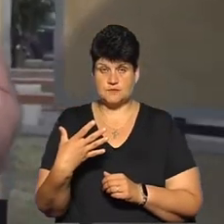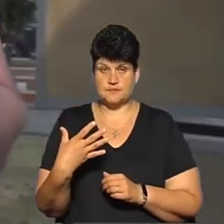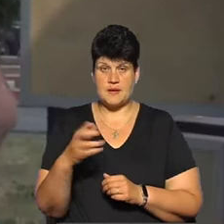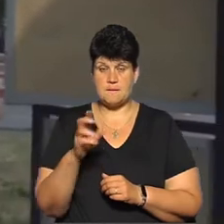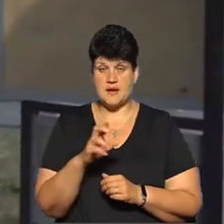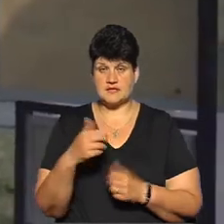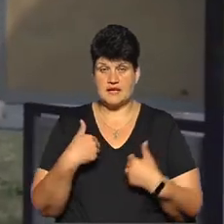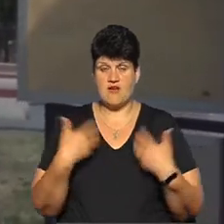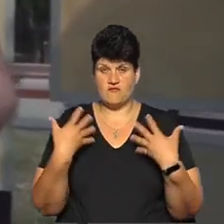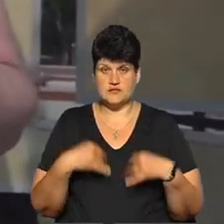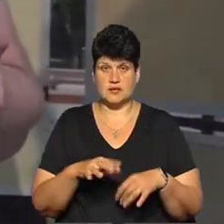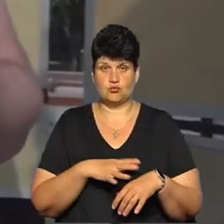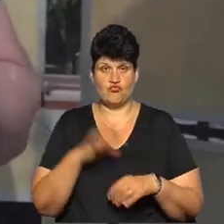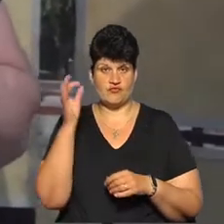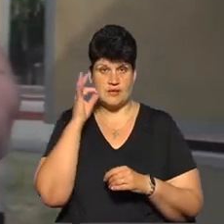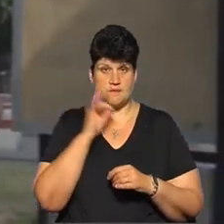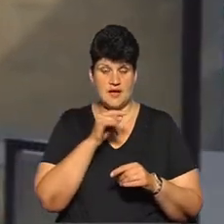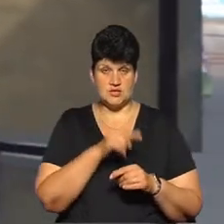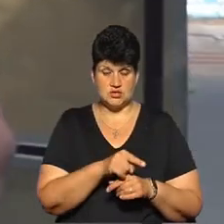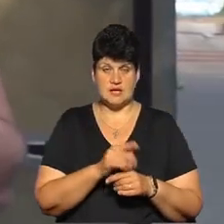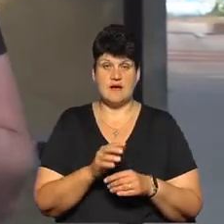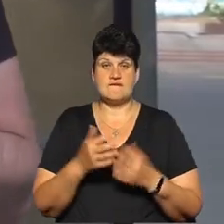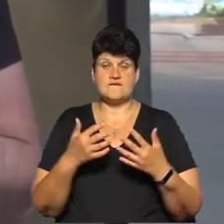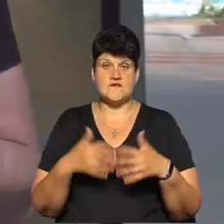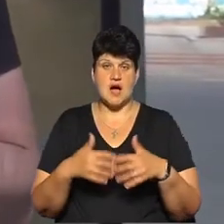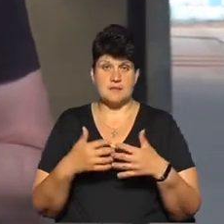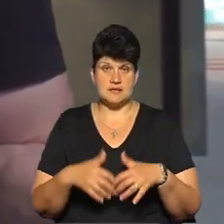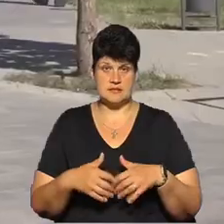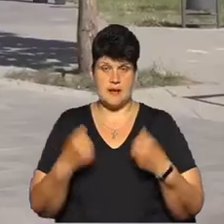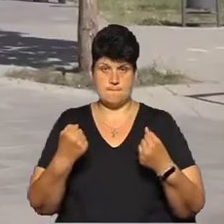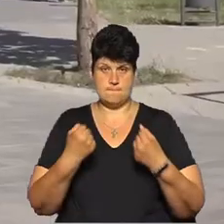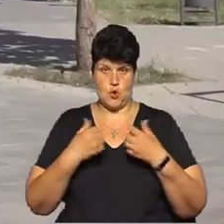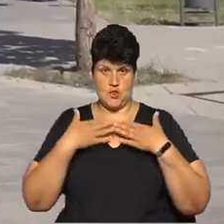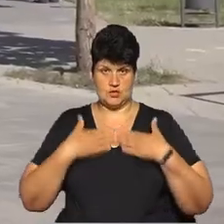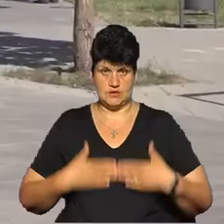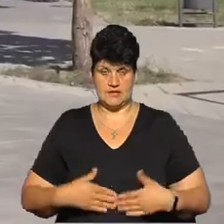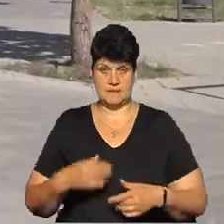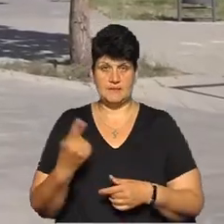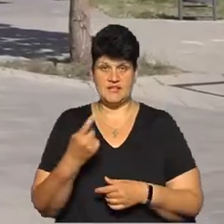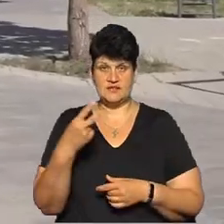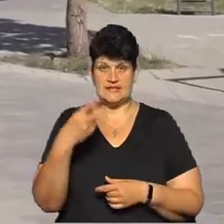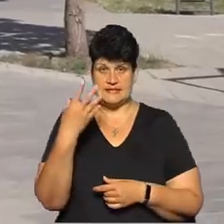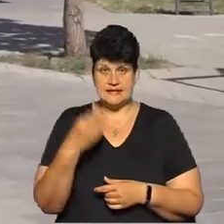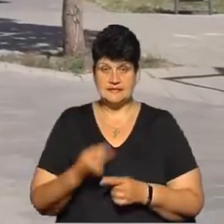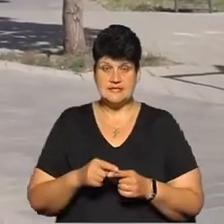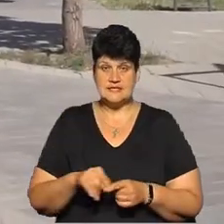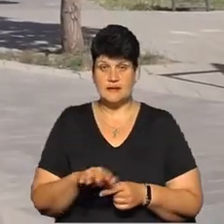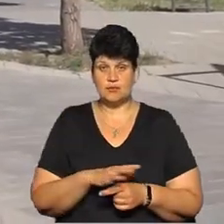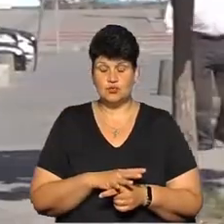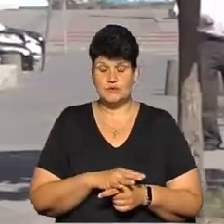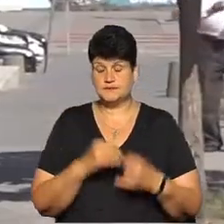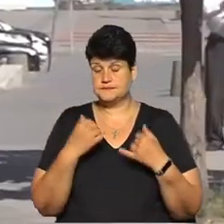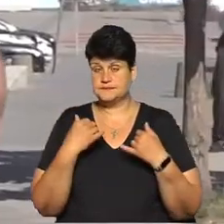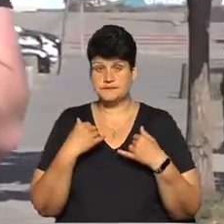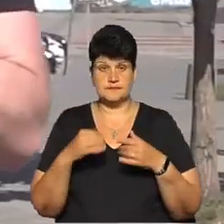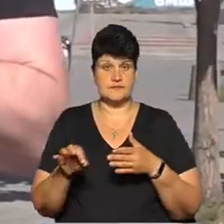15 березня я вже був в Німеччині, я вже був на фабриці по бронежилетах. Перші 20 днів це була така спонтанна закупка,